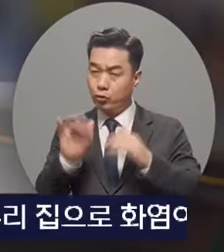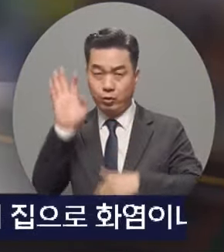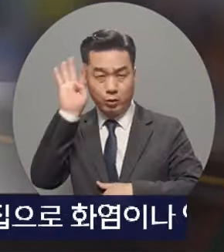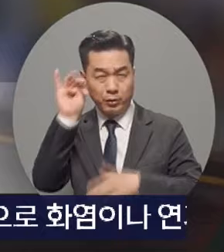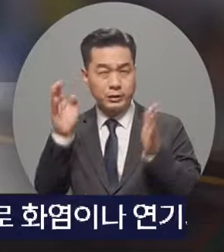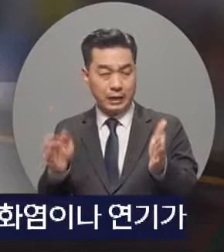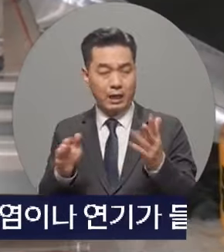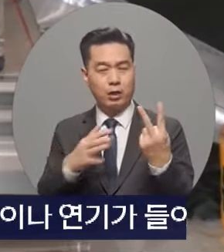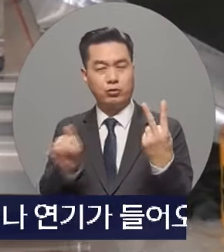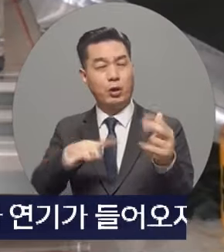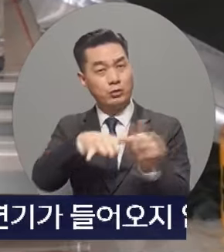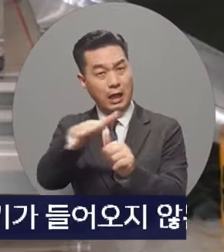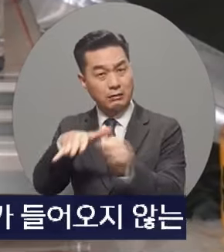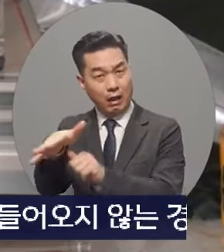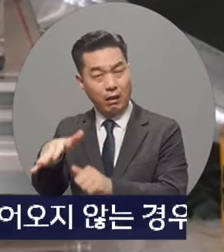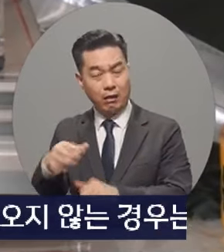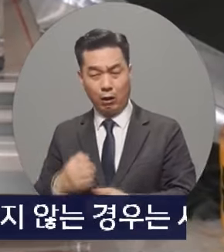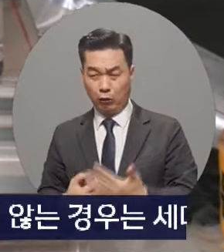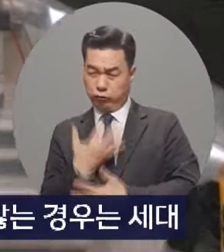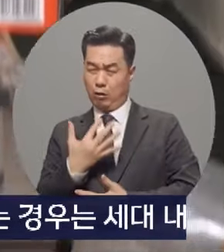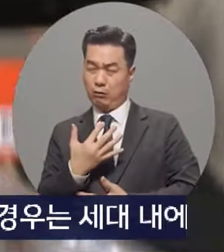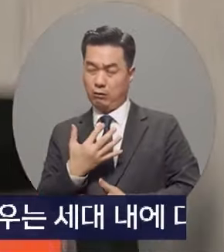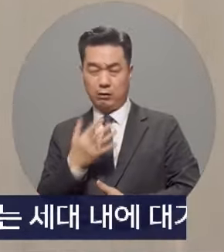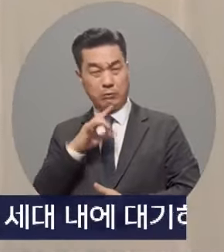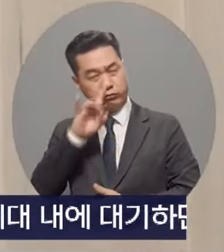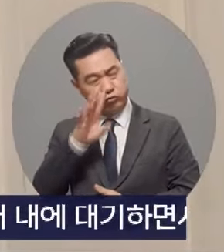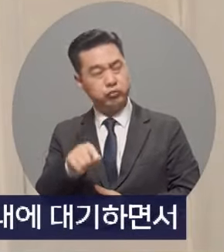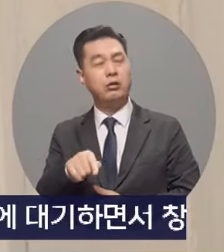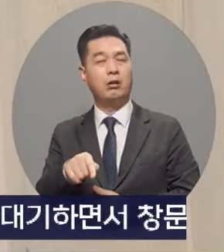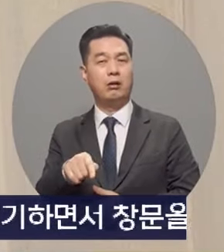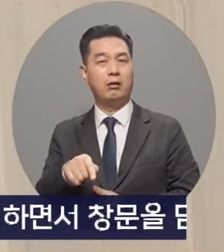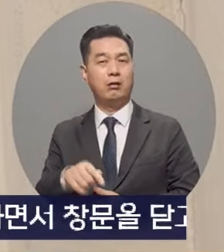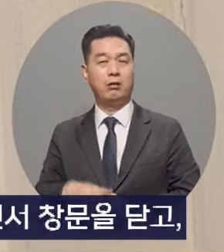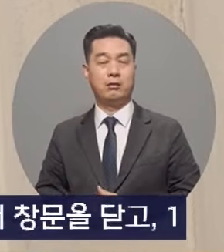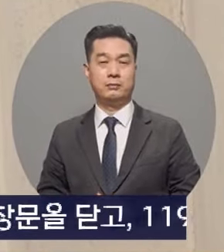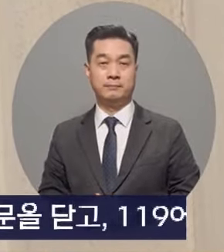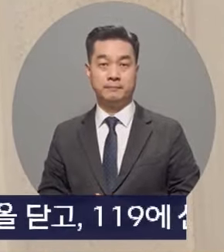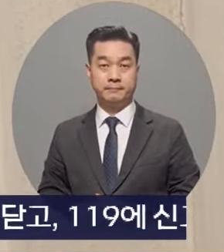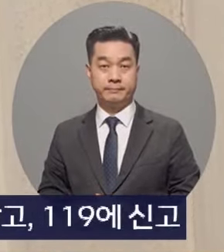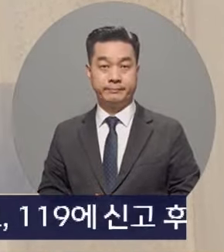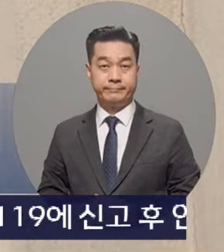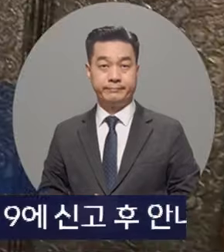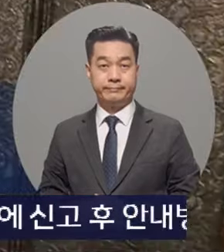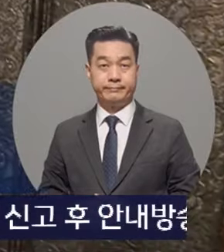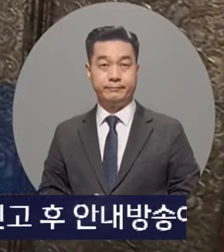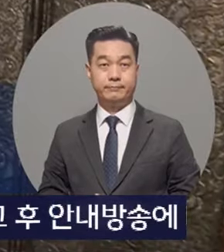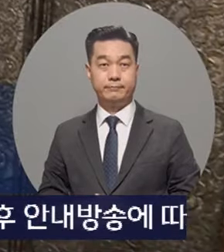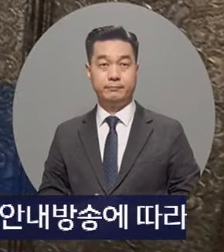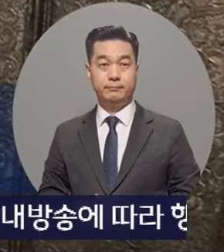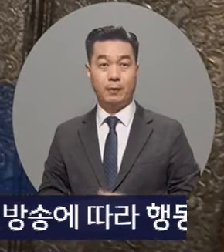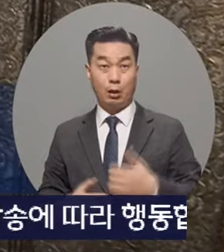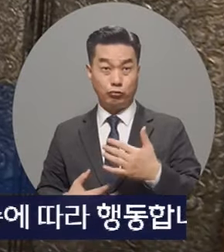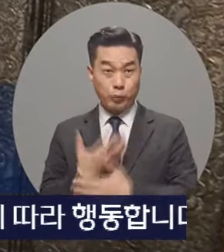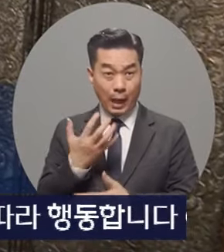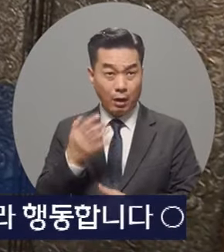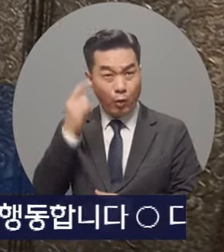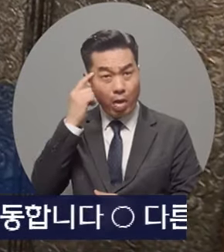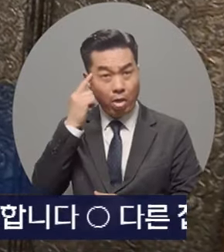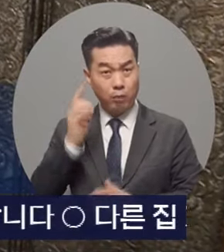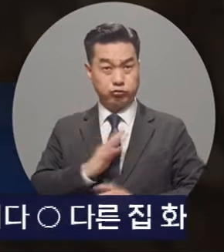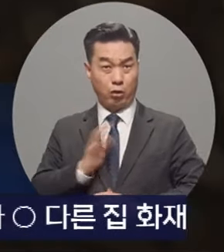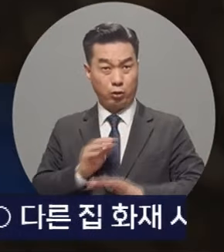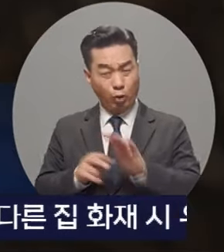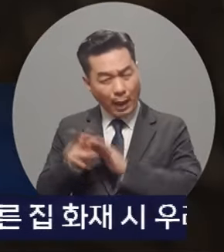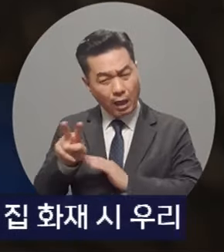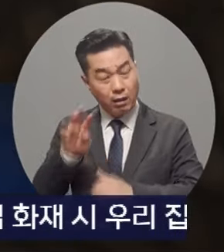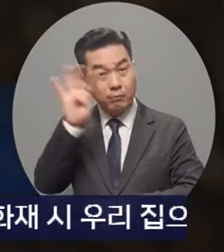두 명을 살해했는데 어떻게 우발적 범행으로 볼 수 있느냐고 반문합니다. 우발적인 놈이 어떻게 무서워서